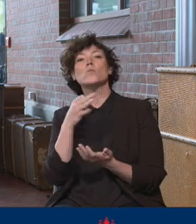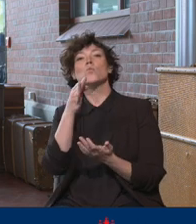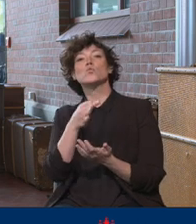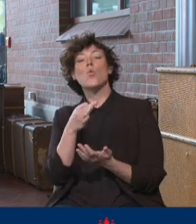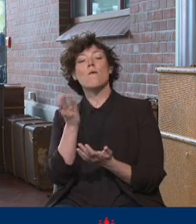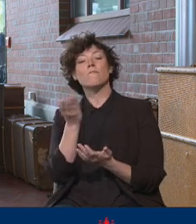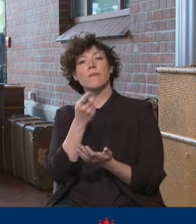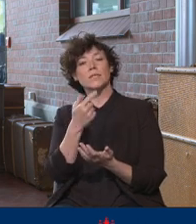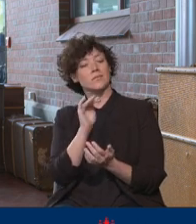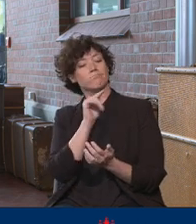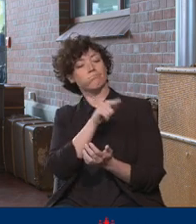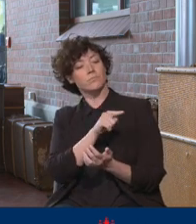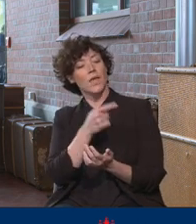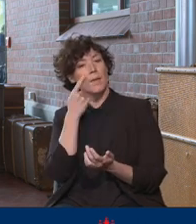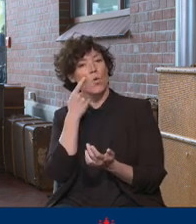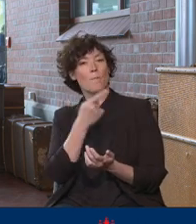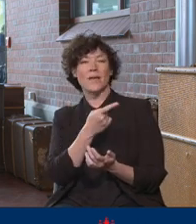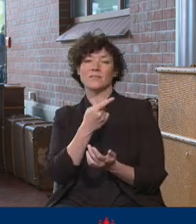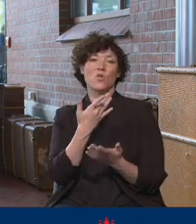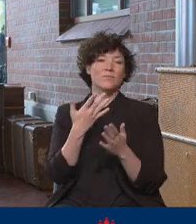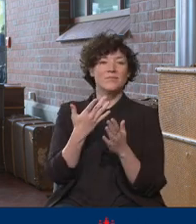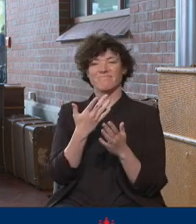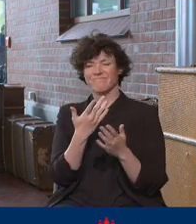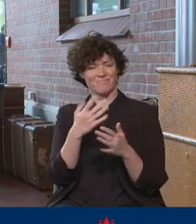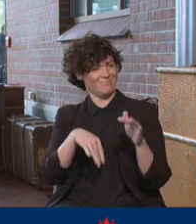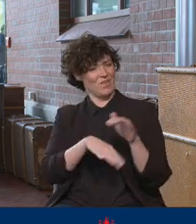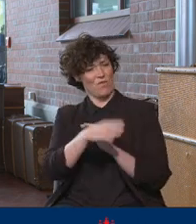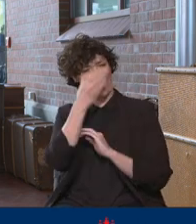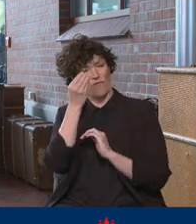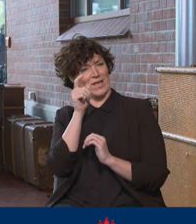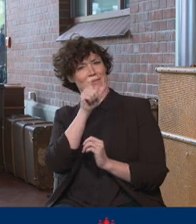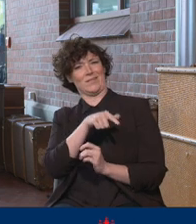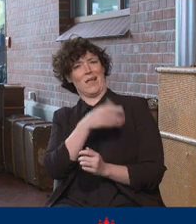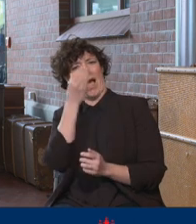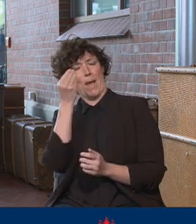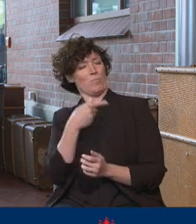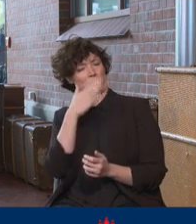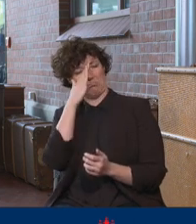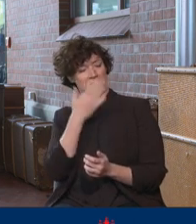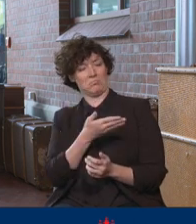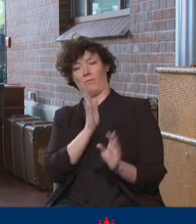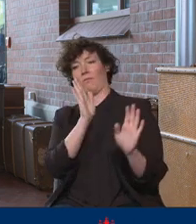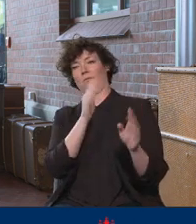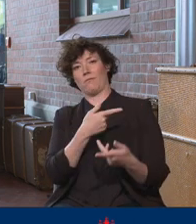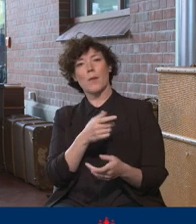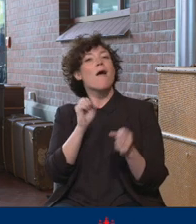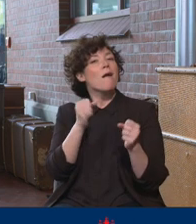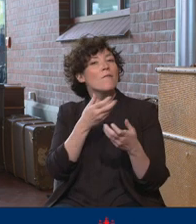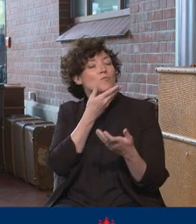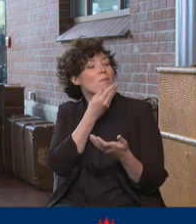noch eine komplett vergessen die ecke hamburgs ist die man absolut aufwerten kann zu einem schönen großen park